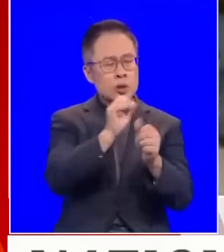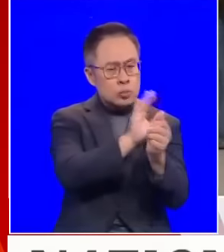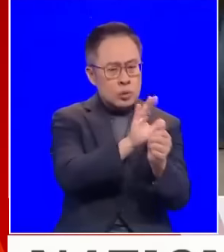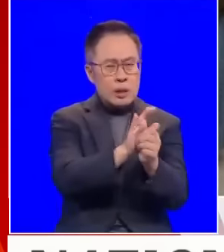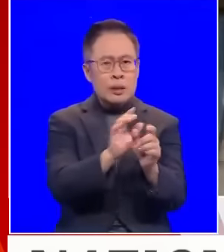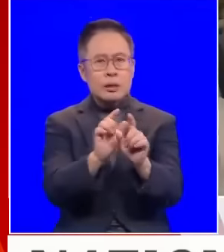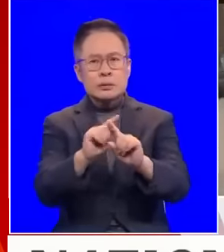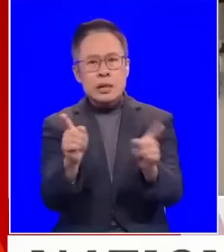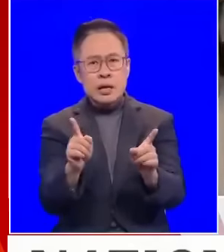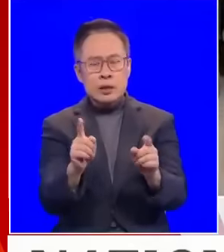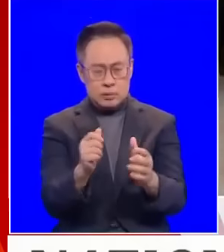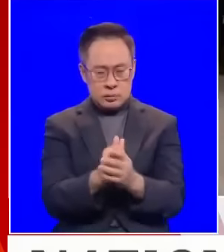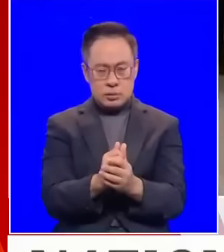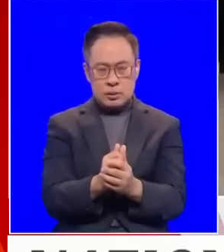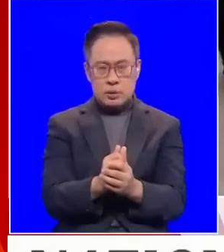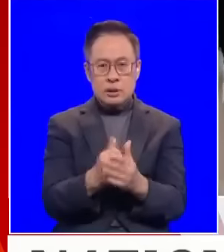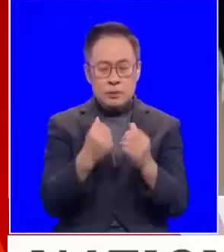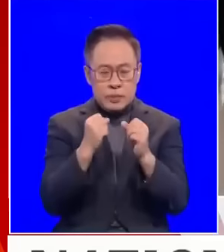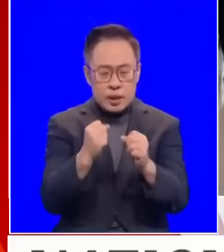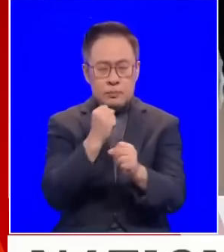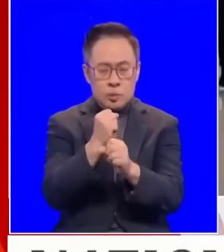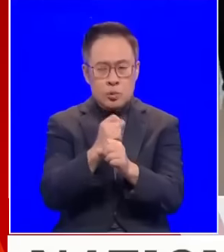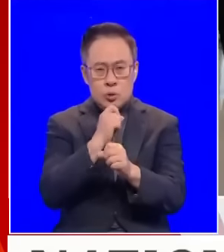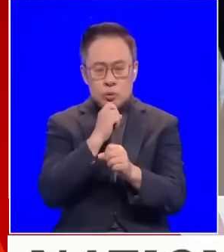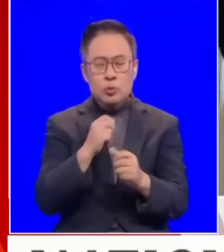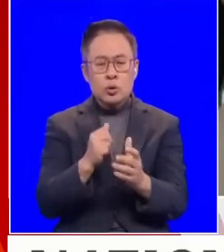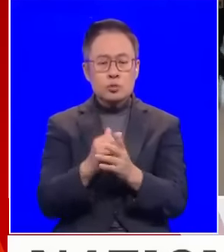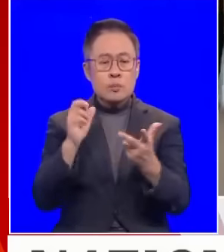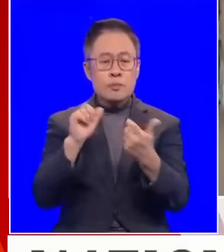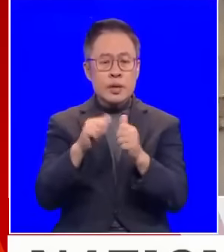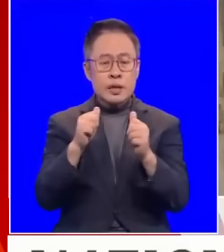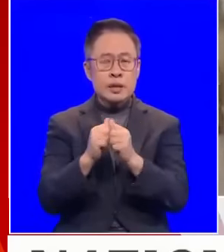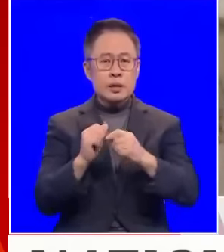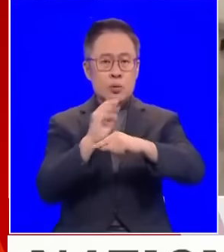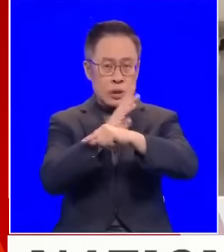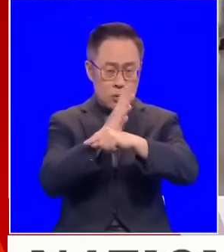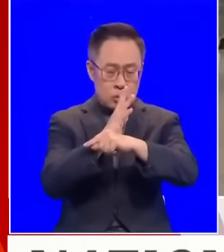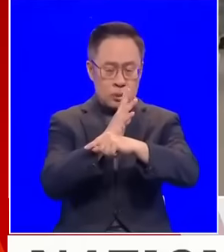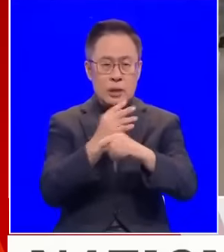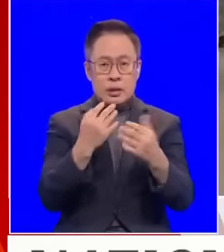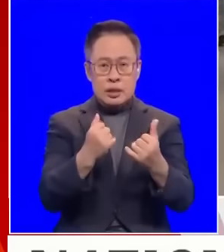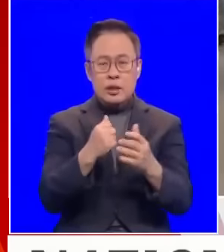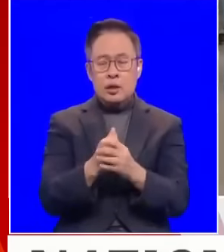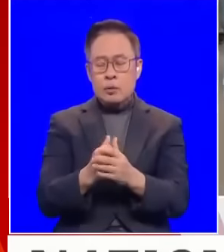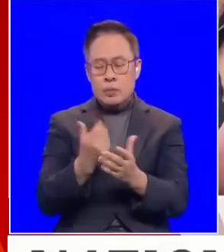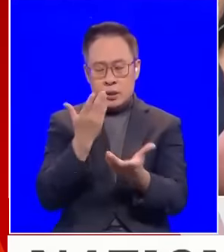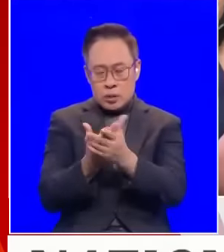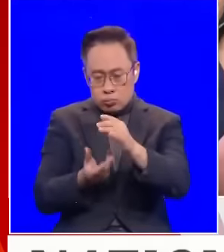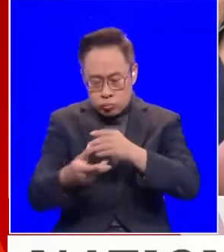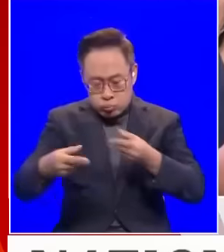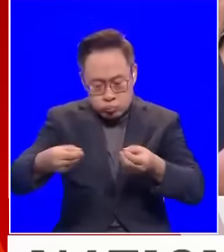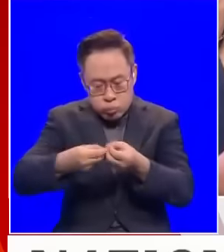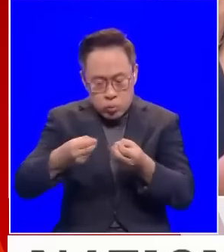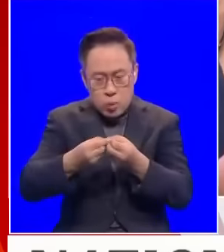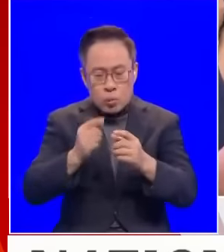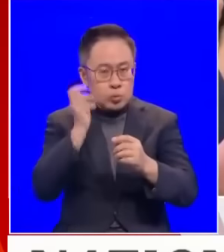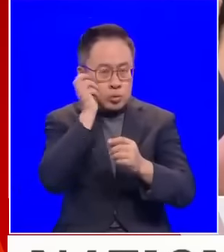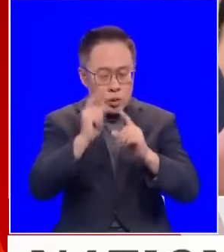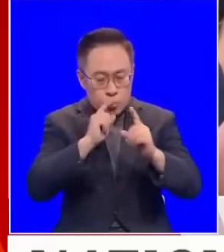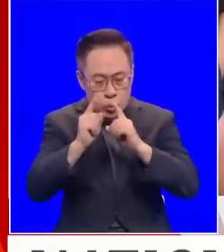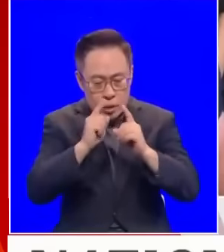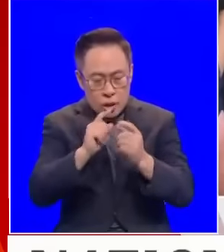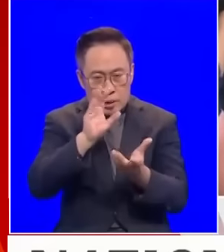อคอนตำรวจที่กำลังดำเนินการอยู่สามารถทำได้ดีนะคดีในลักษณะนี้เกี่ยวข้องกับคดีอาญาจะดำเนินการให้ไร้รอย